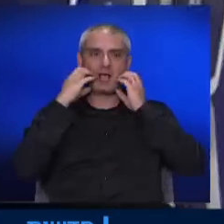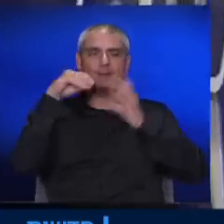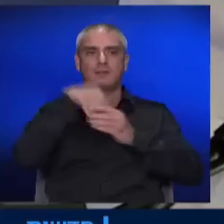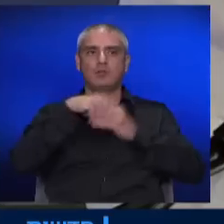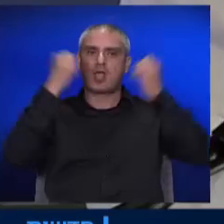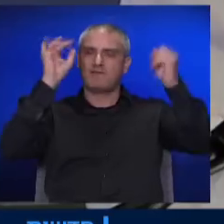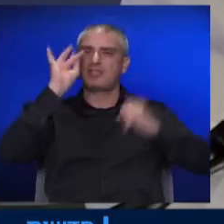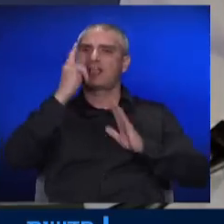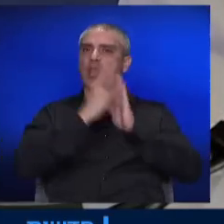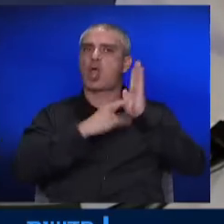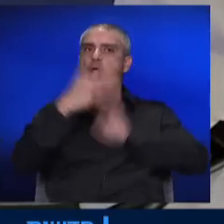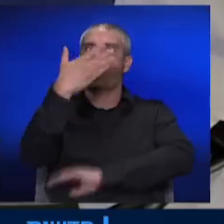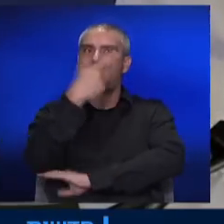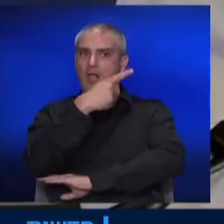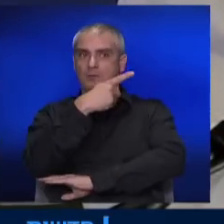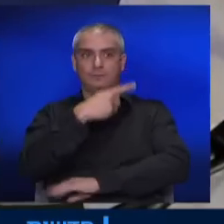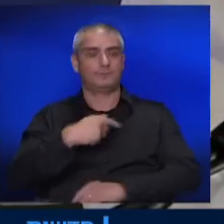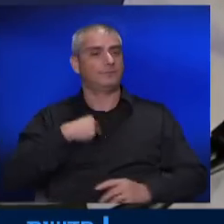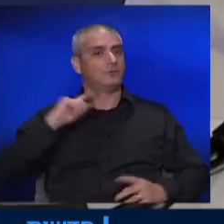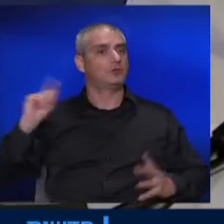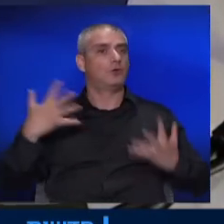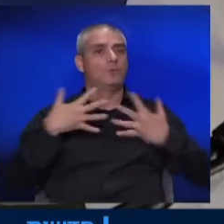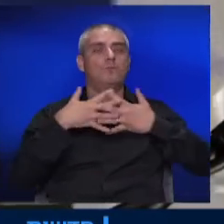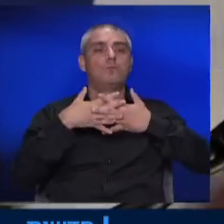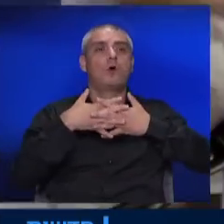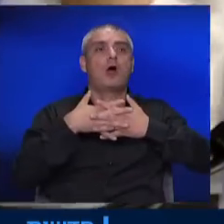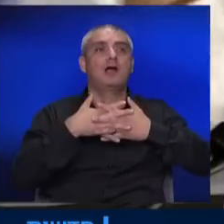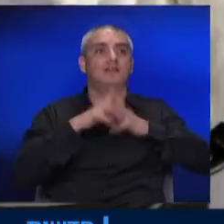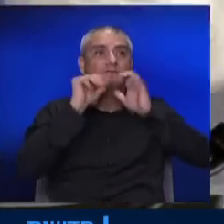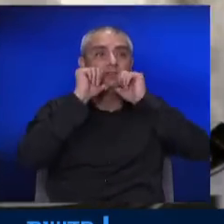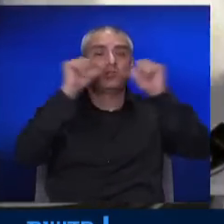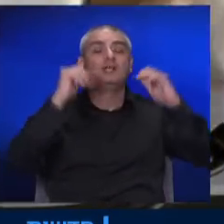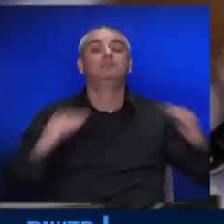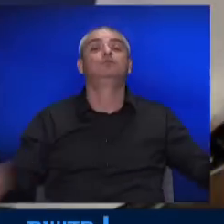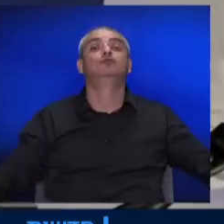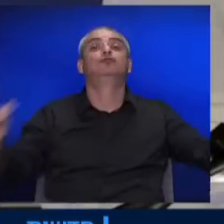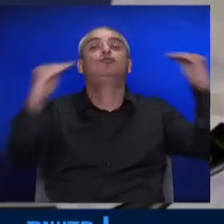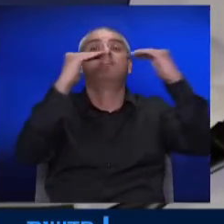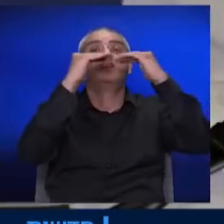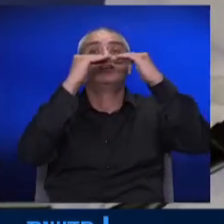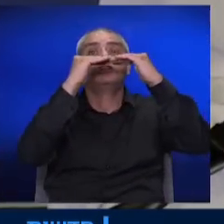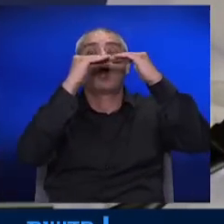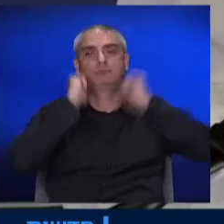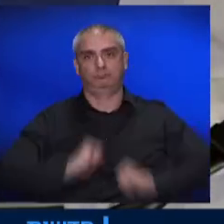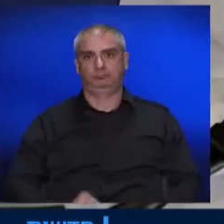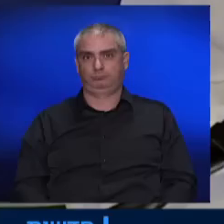הלאום. וכולם, כולם מאוחדים וזועקים שוויון!